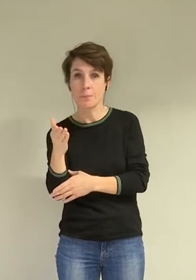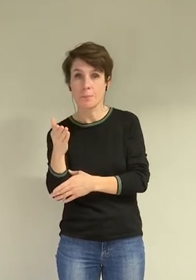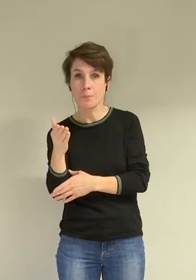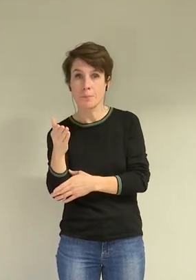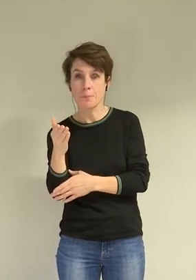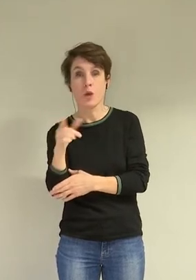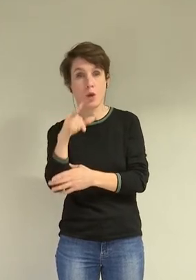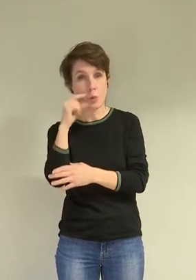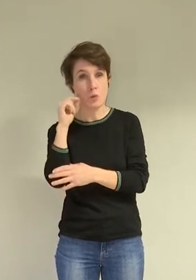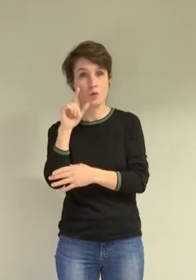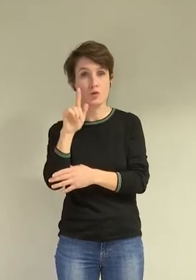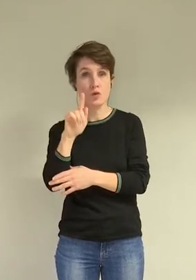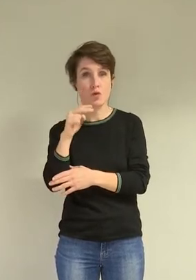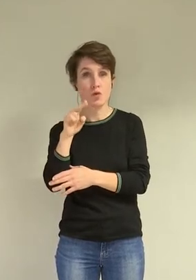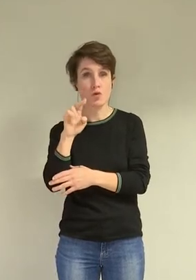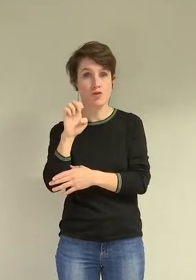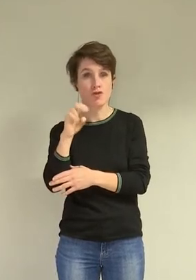vous avez la parole